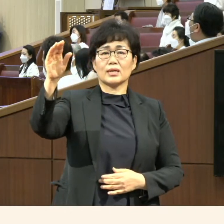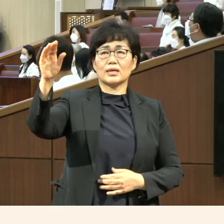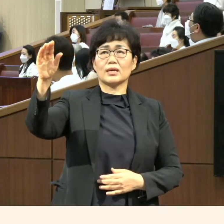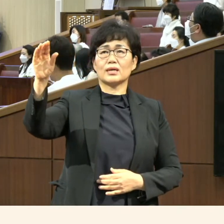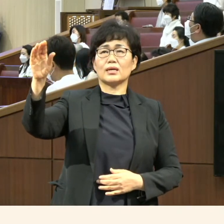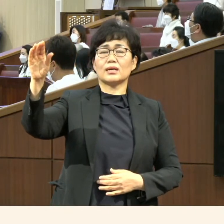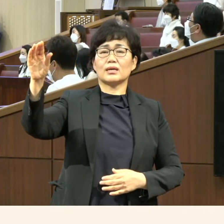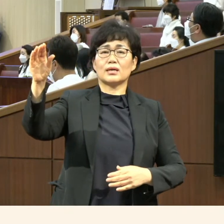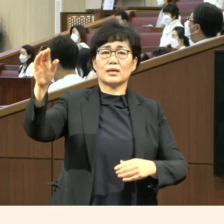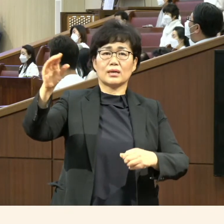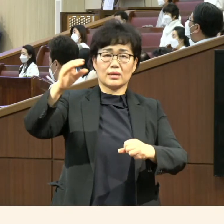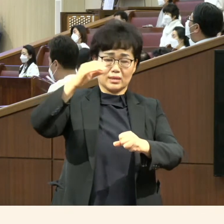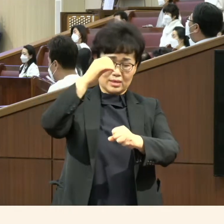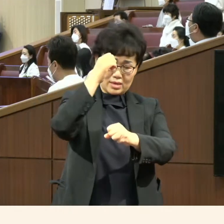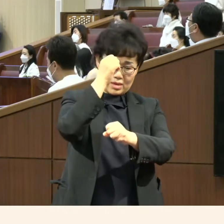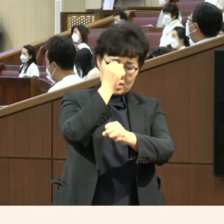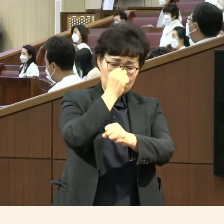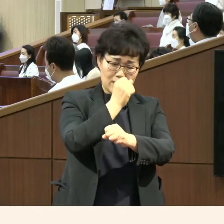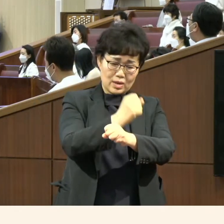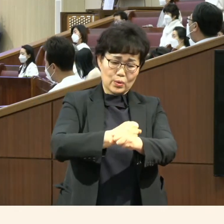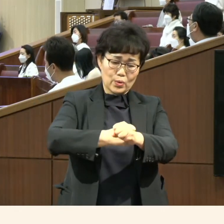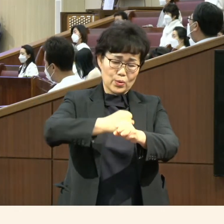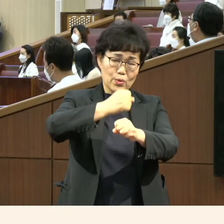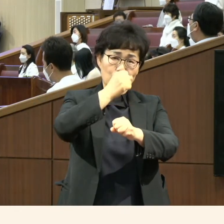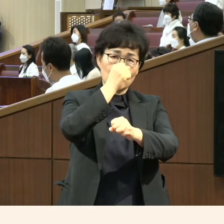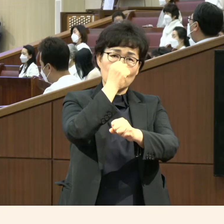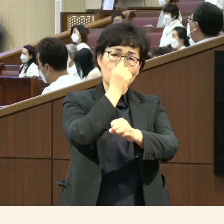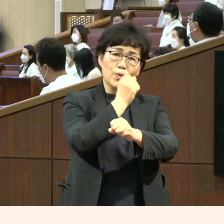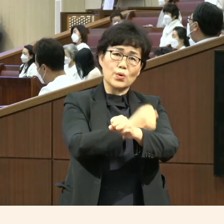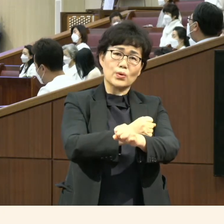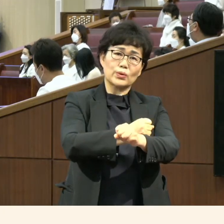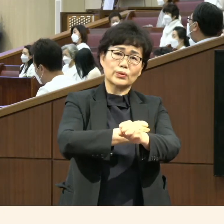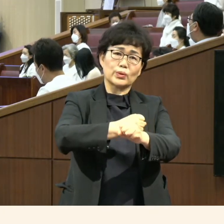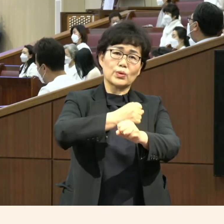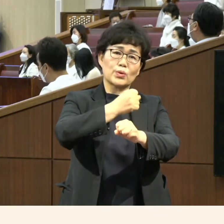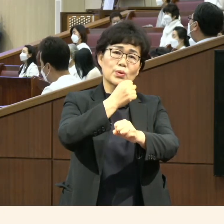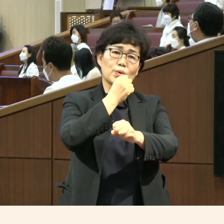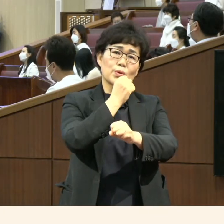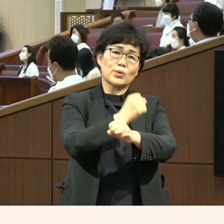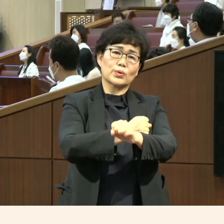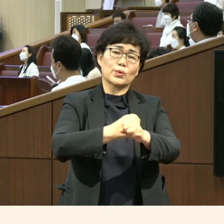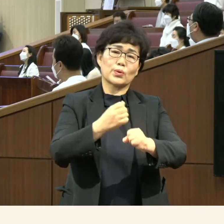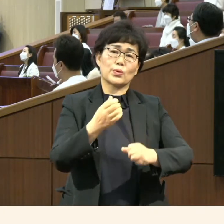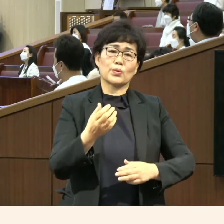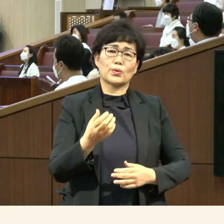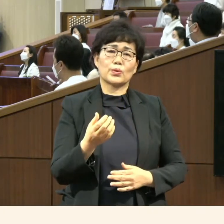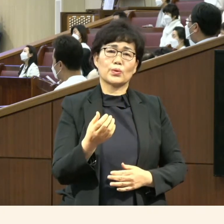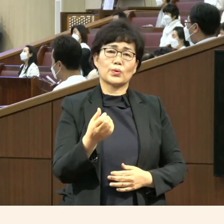십자가의 공로로